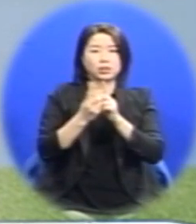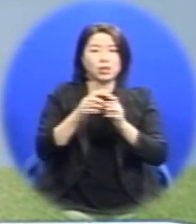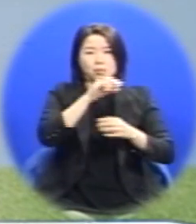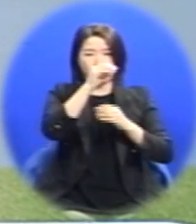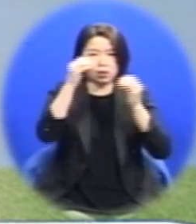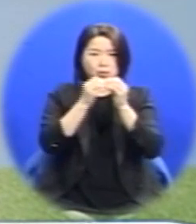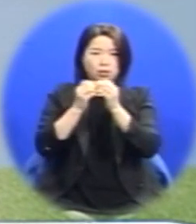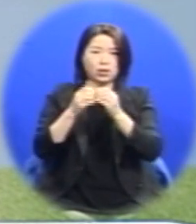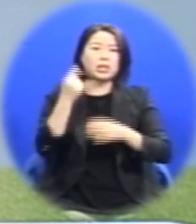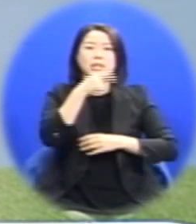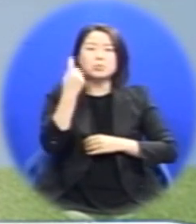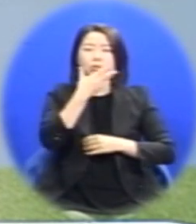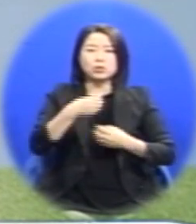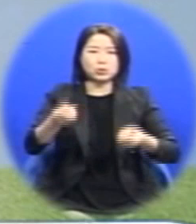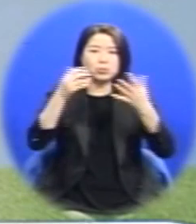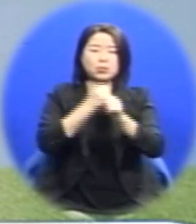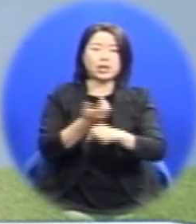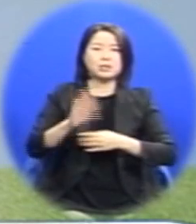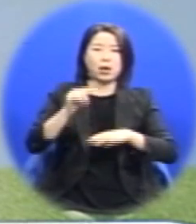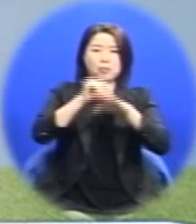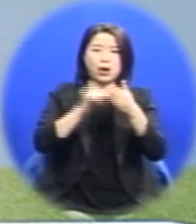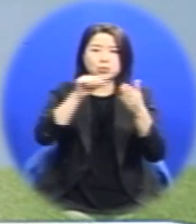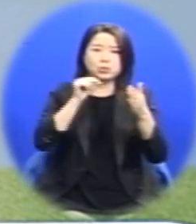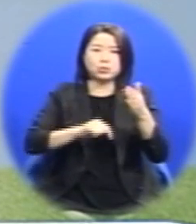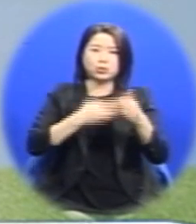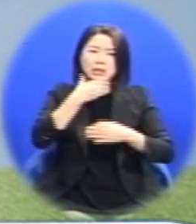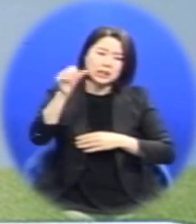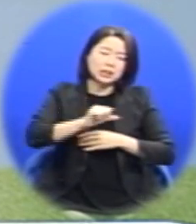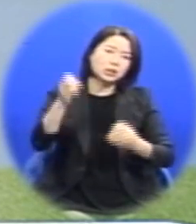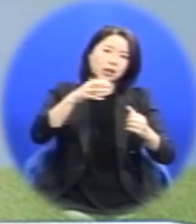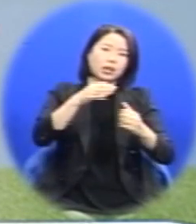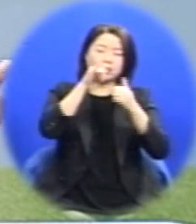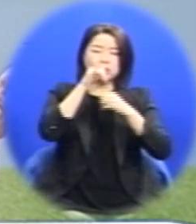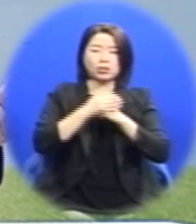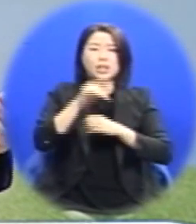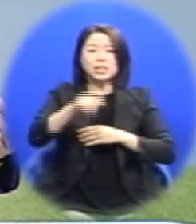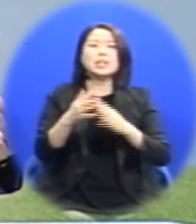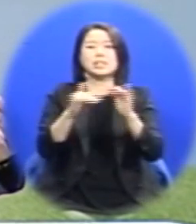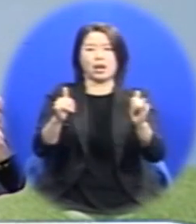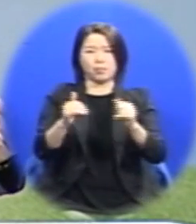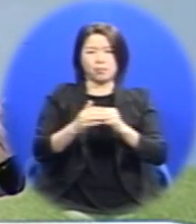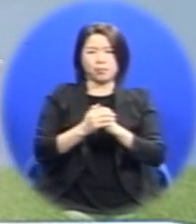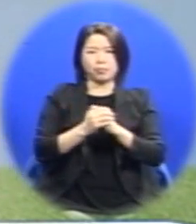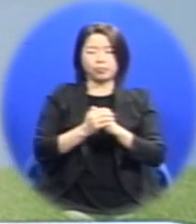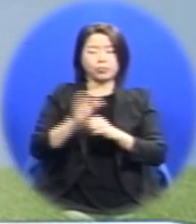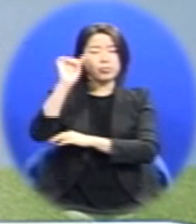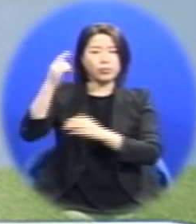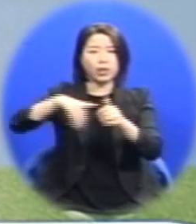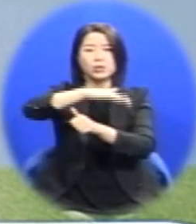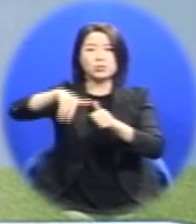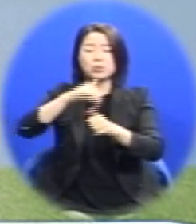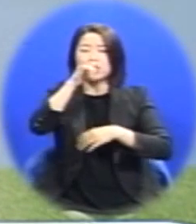보면 입으로는 축복하지만 마음속으로는 저주를 퍼붓는구나. 그게 사람이었어요. 다윗 주변에